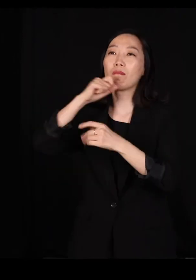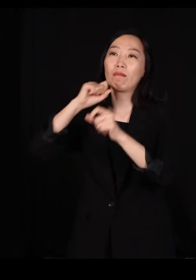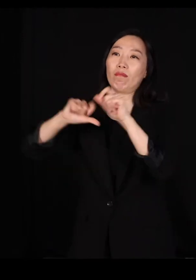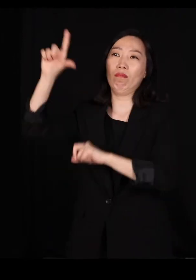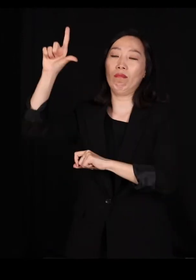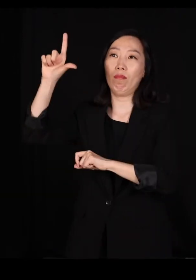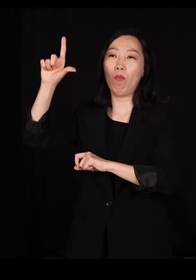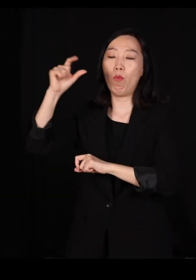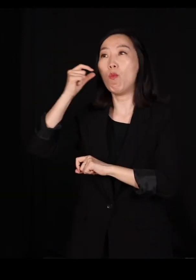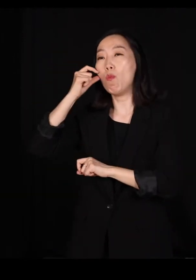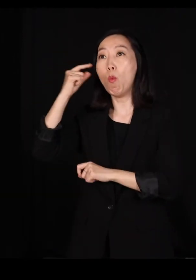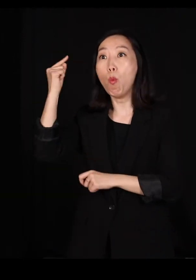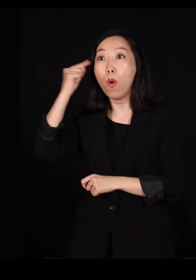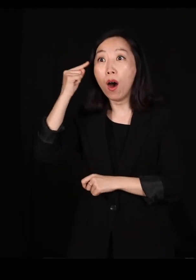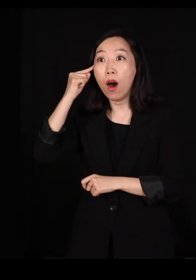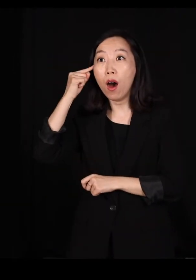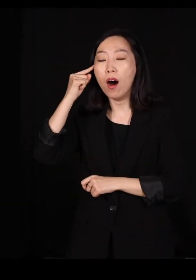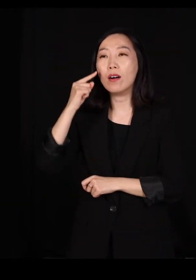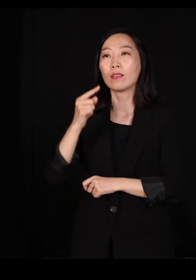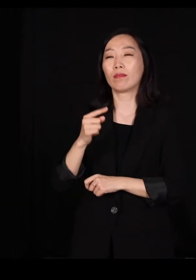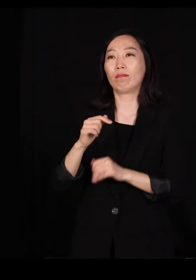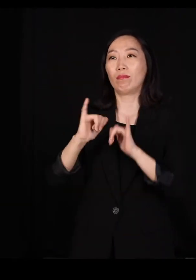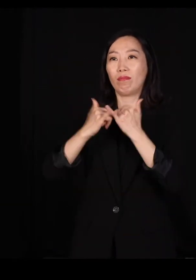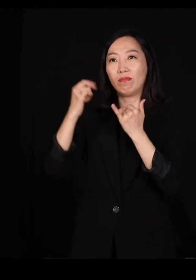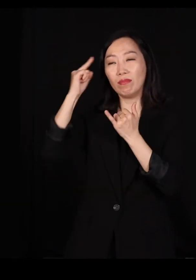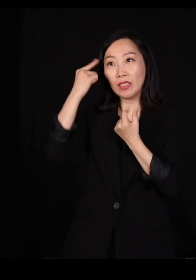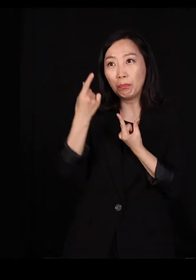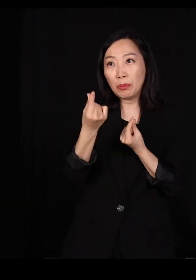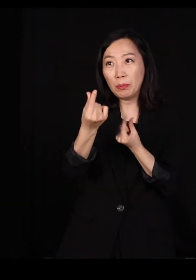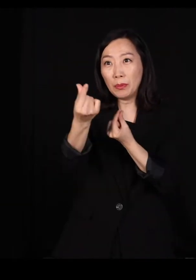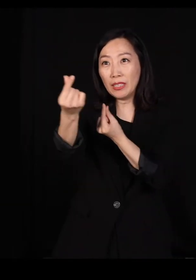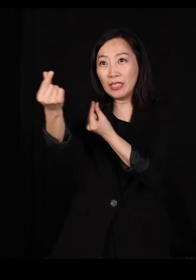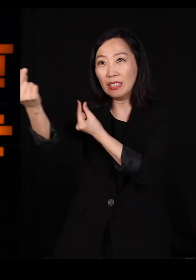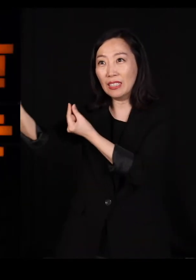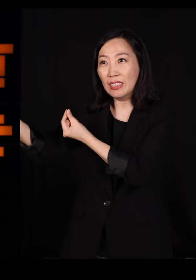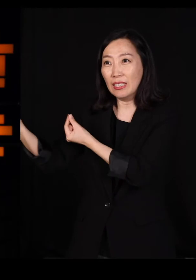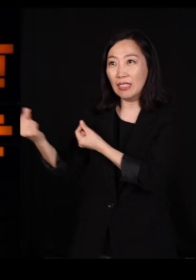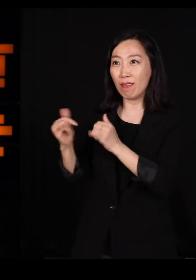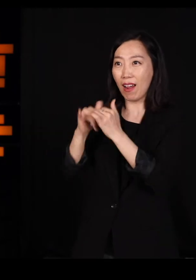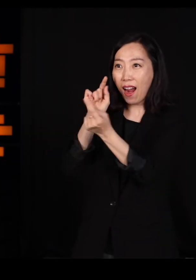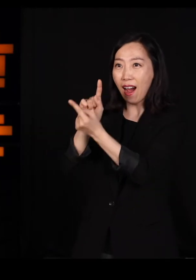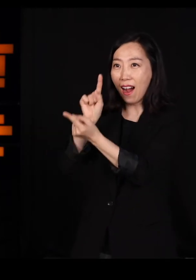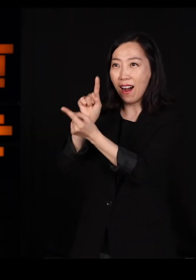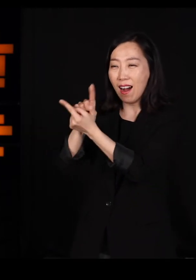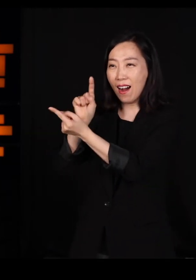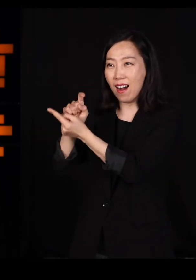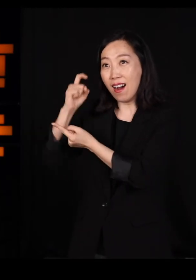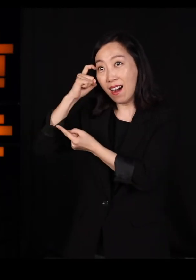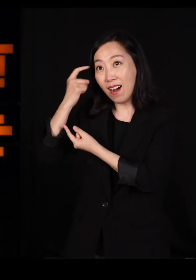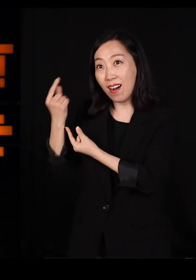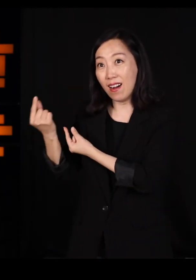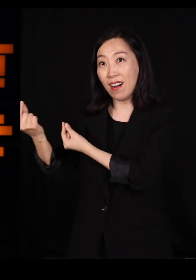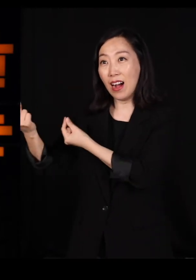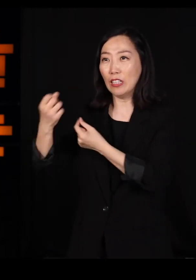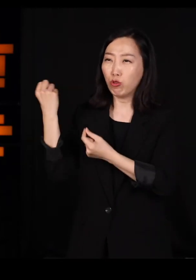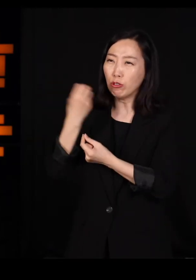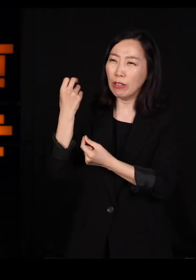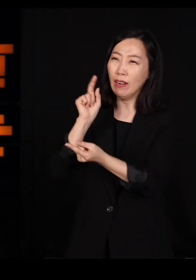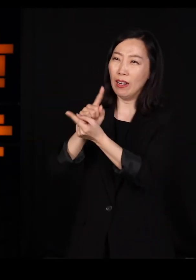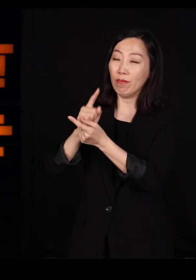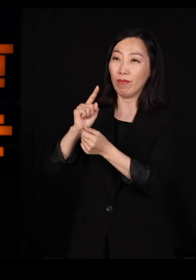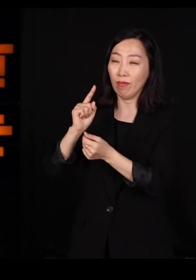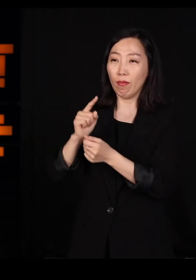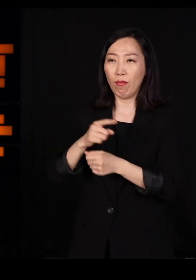왜 그랬을까요? 아까 필터 버블하고 비슷한 겁니다. 내가 자주 만나는 사람끼리 서로 또 자주